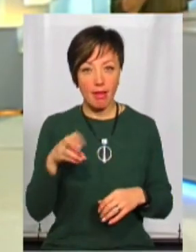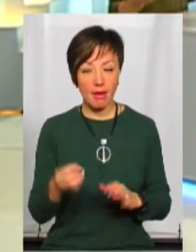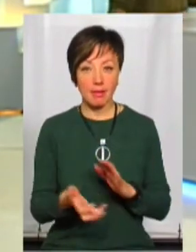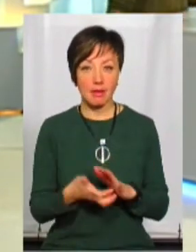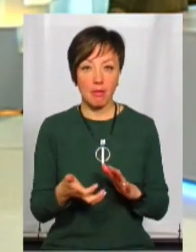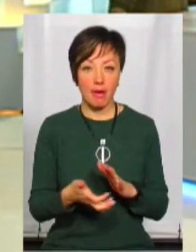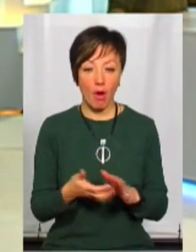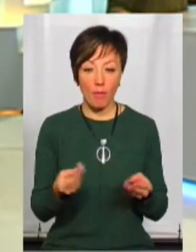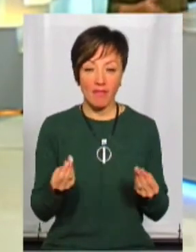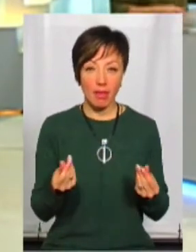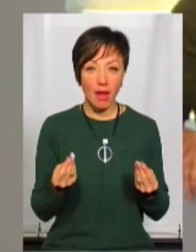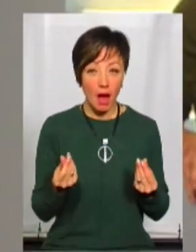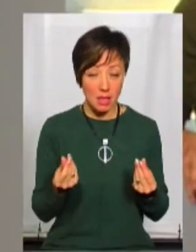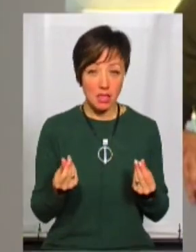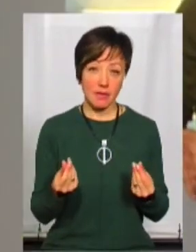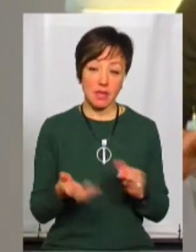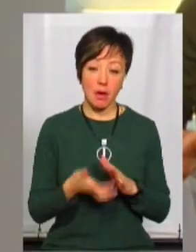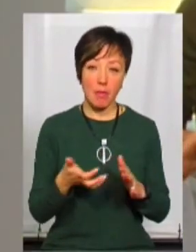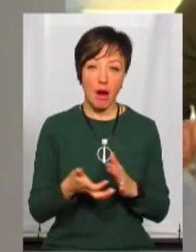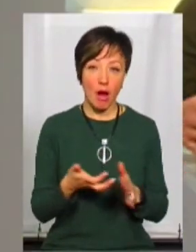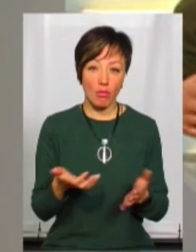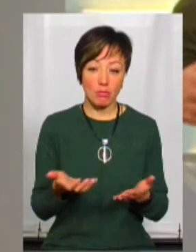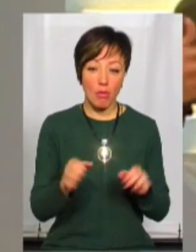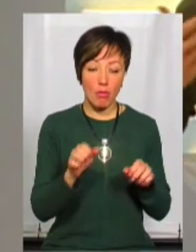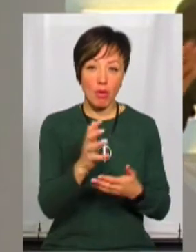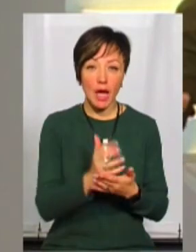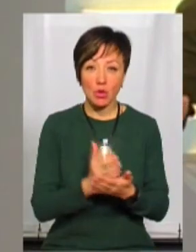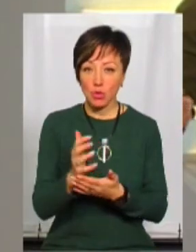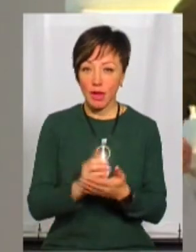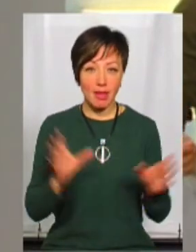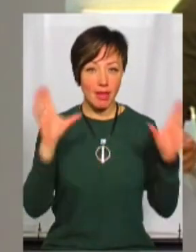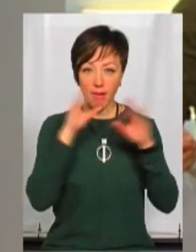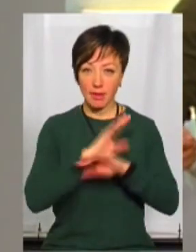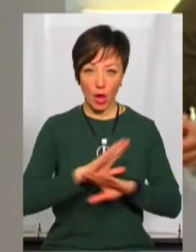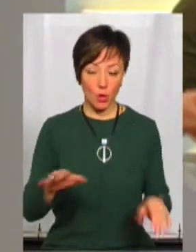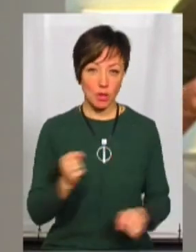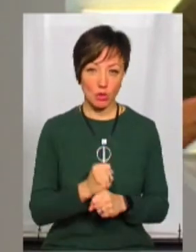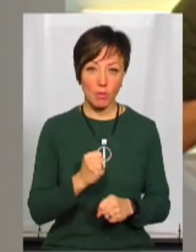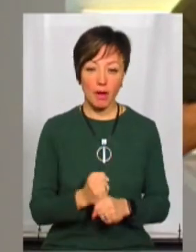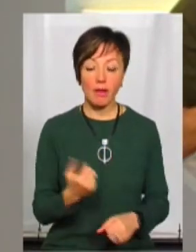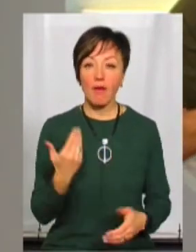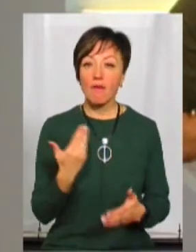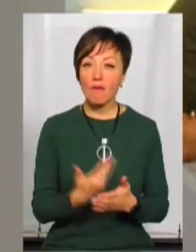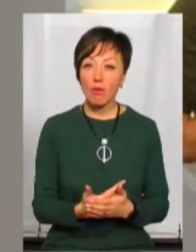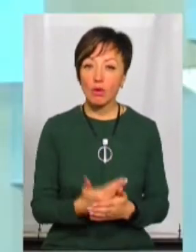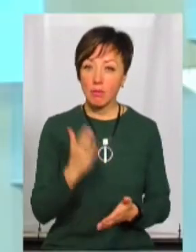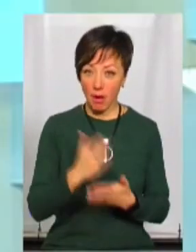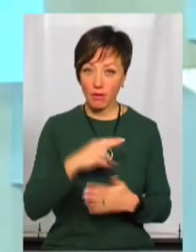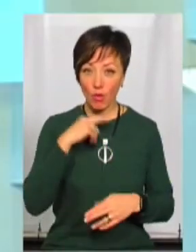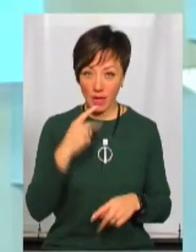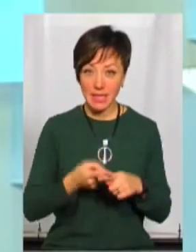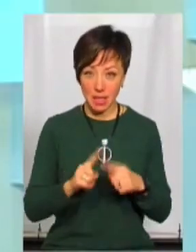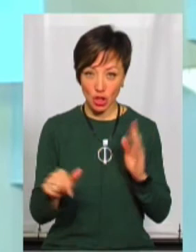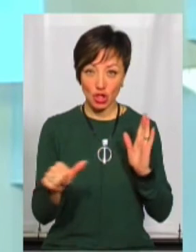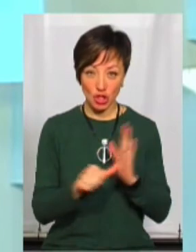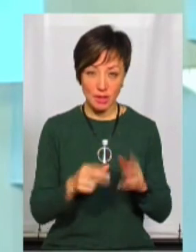браком фінансів, за браком ресурсів, цього от не вдалося зробити. От він мав на увазі оцих